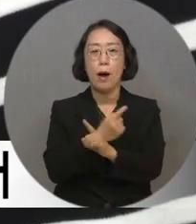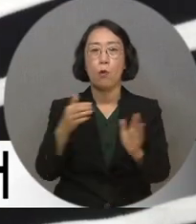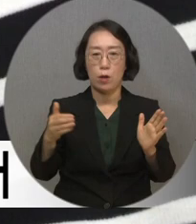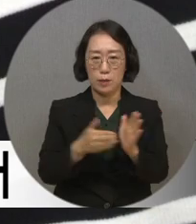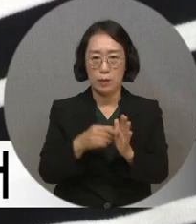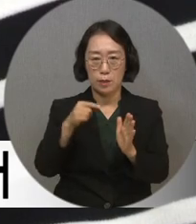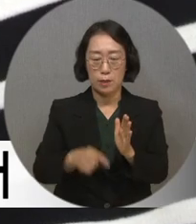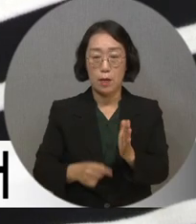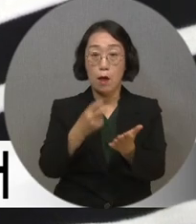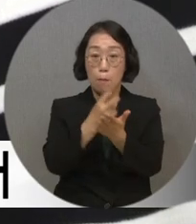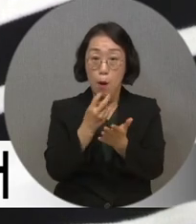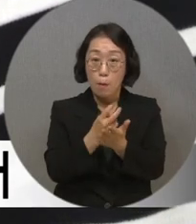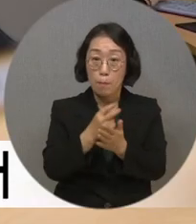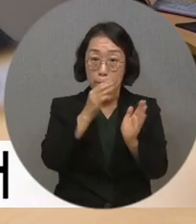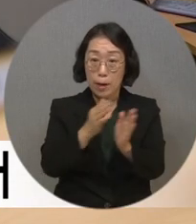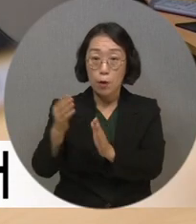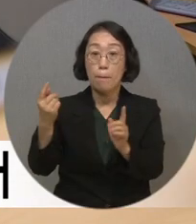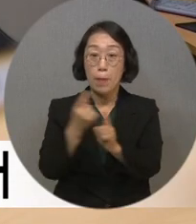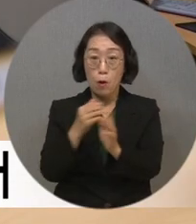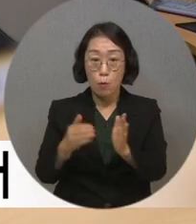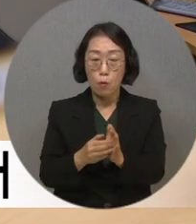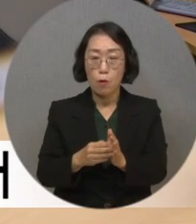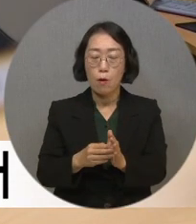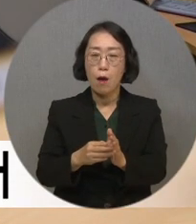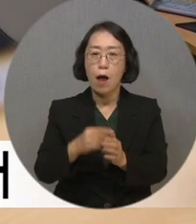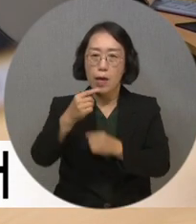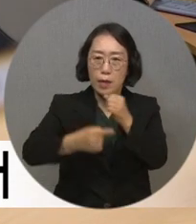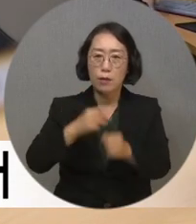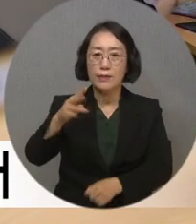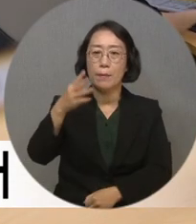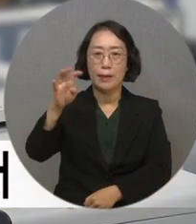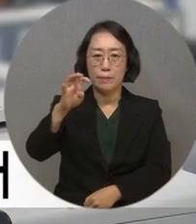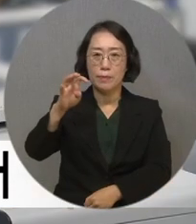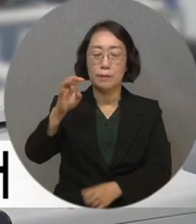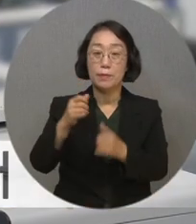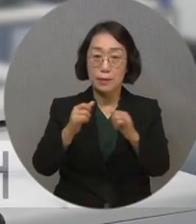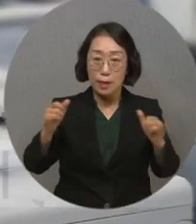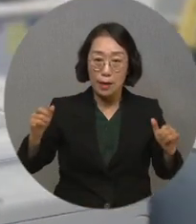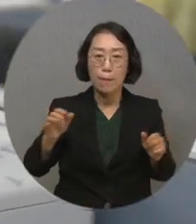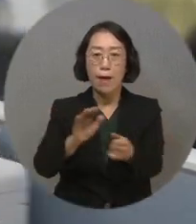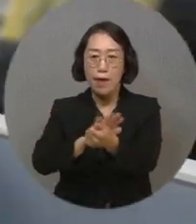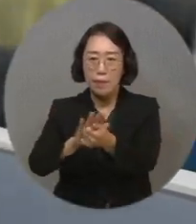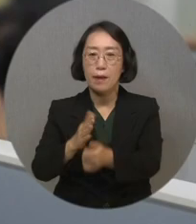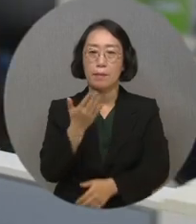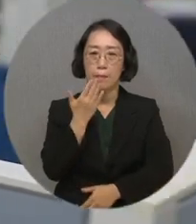이번 제도 개선으로 매년 약 430명이 혜택을 받을 것으로